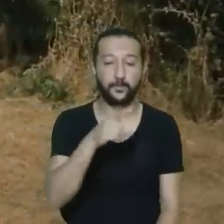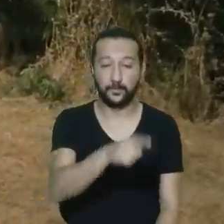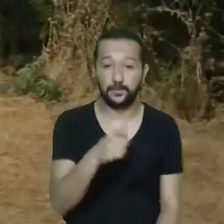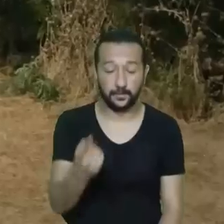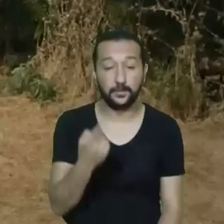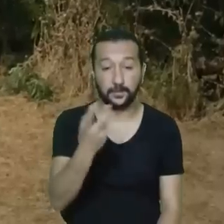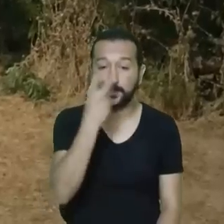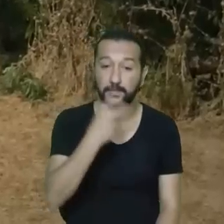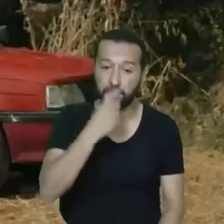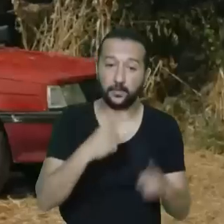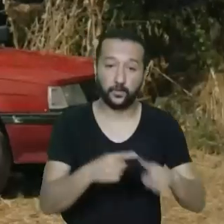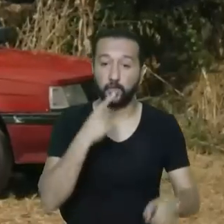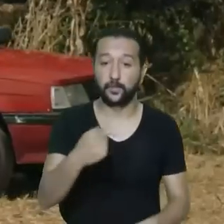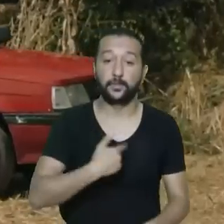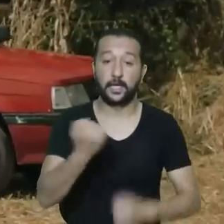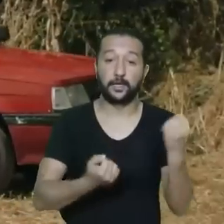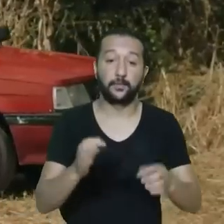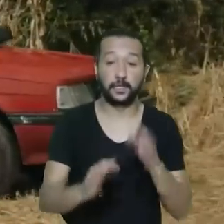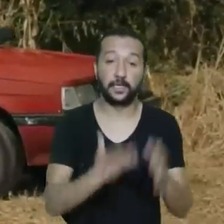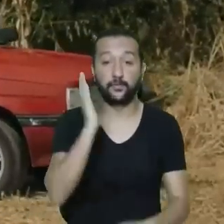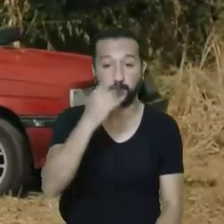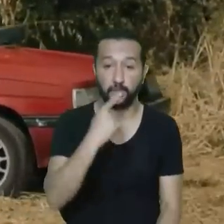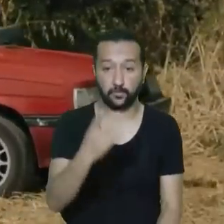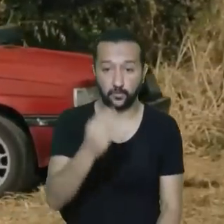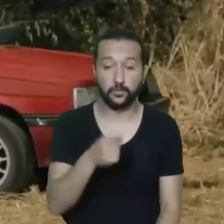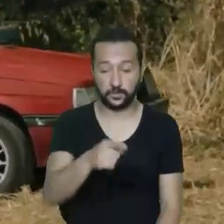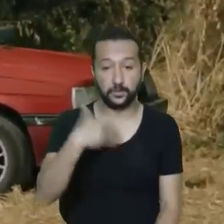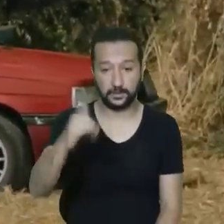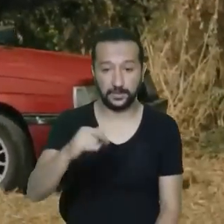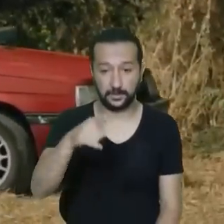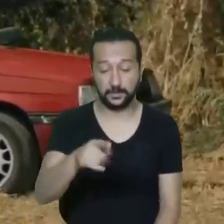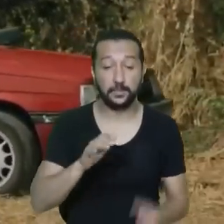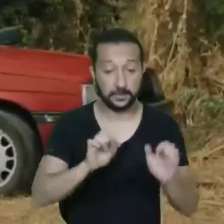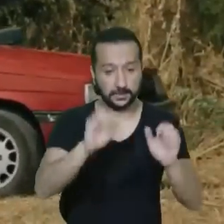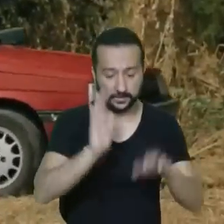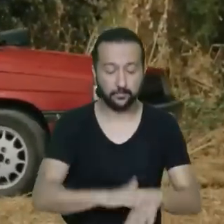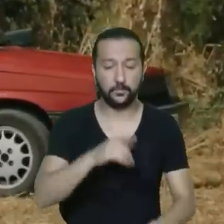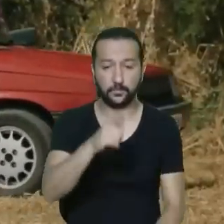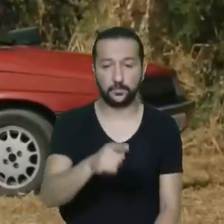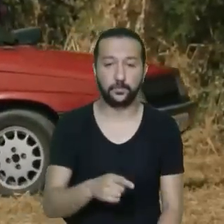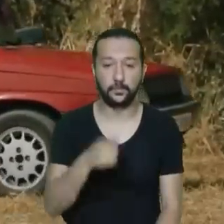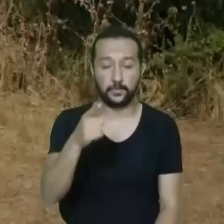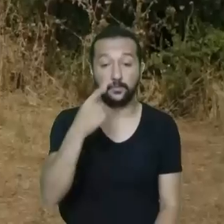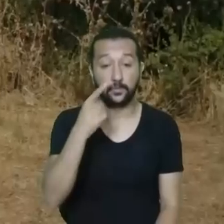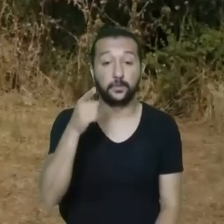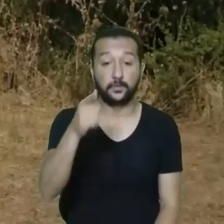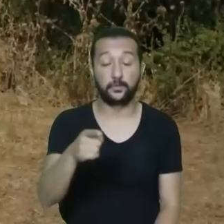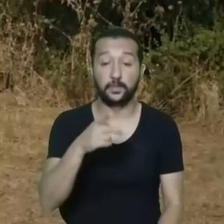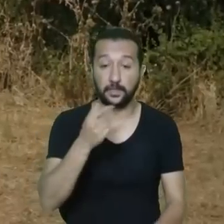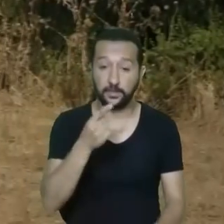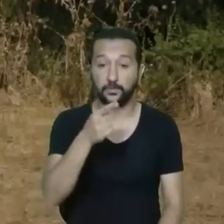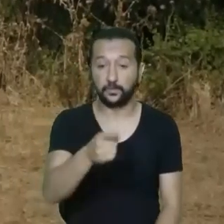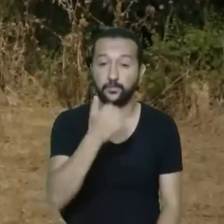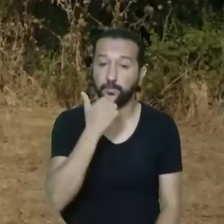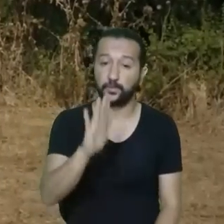Bir de şarkılar, türküler söyleyelim. Biz araba yakmaya gidiyoruz diye. İki adım ya itibar şunu hasta etme. Ah. Burası iyi Süleyman. Acık da